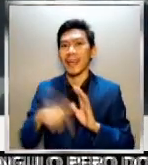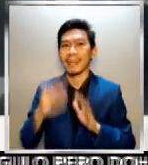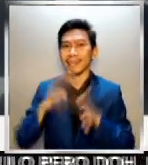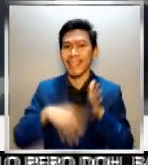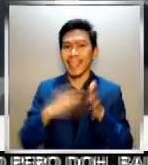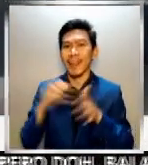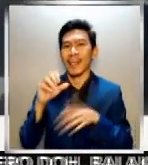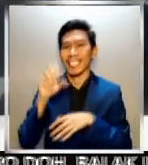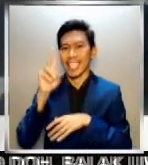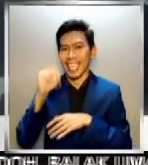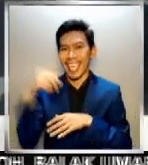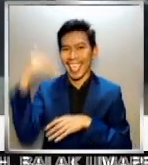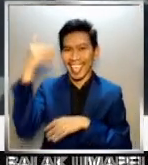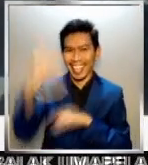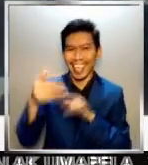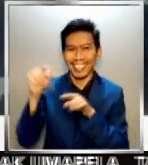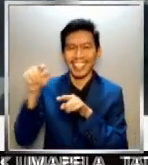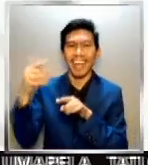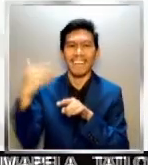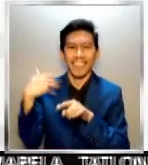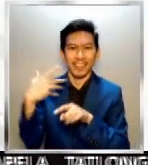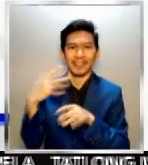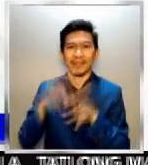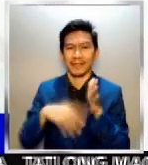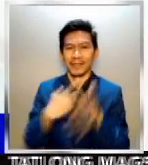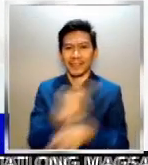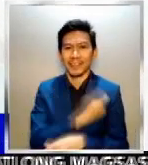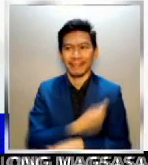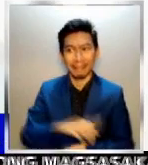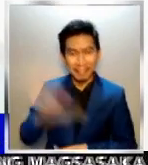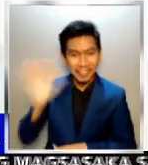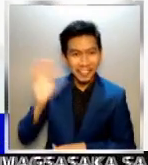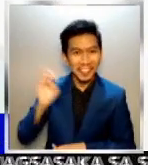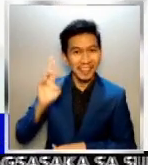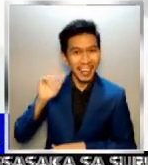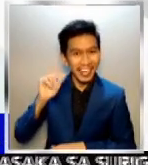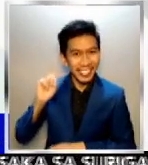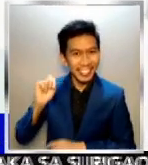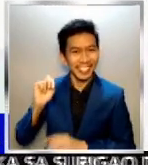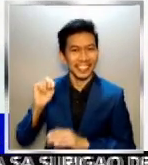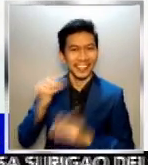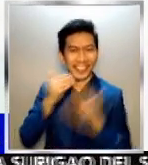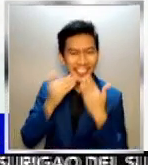Hello, Marian Rivera. Salamat kay Marian.